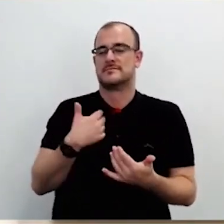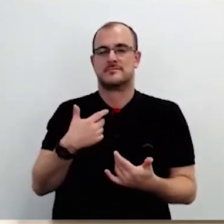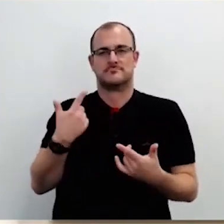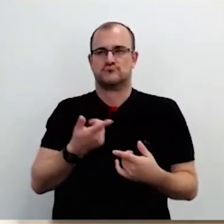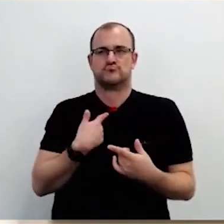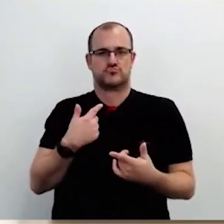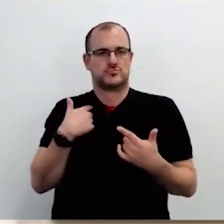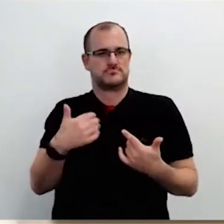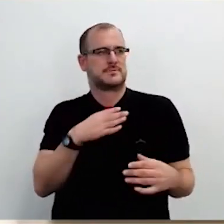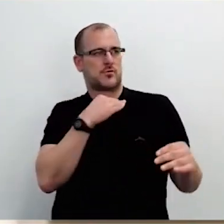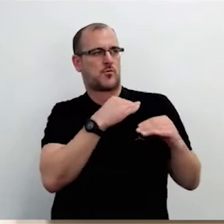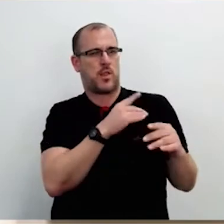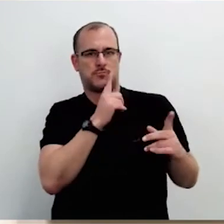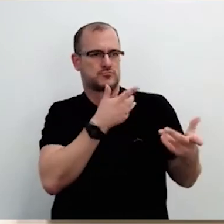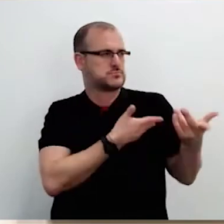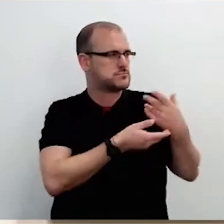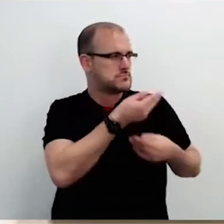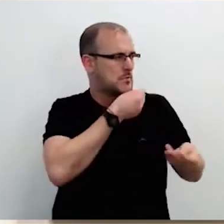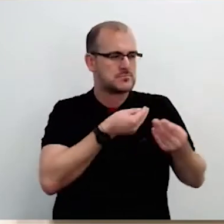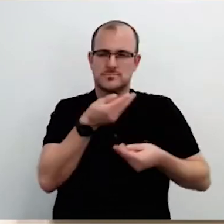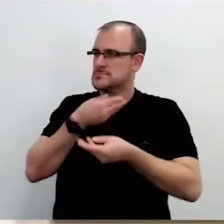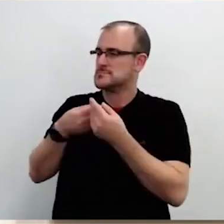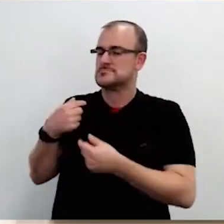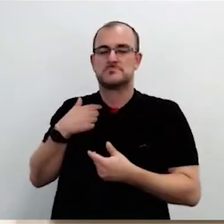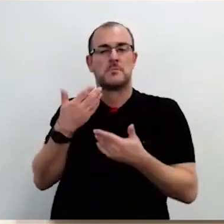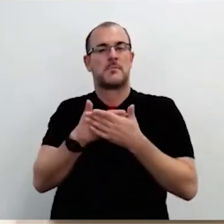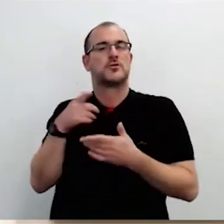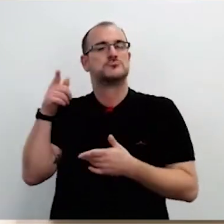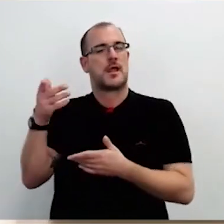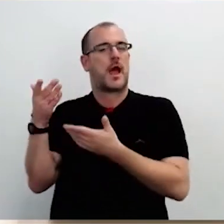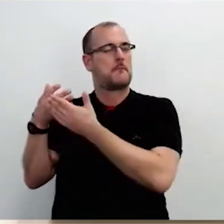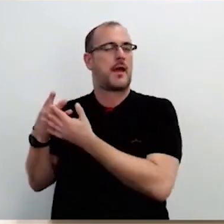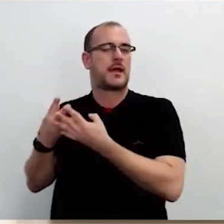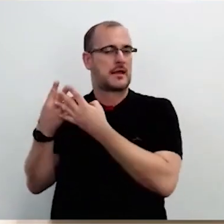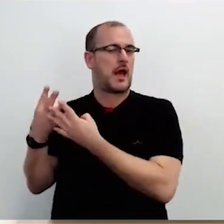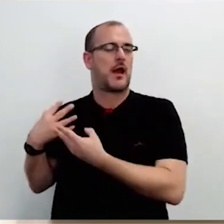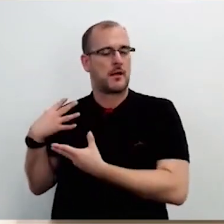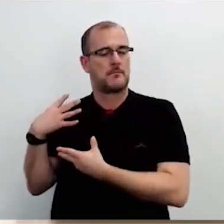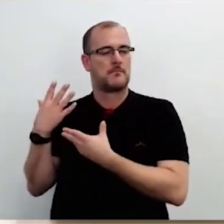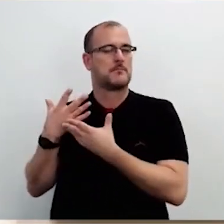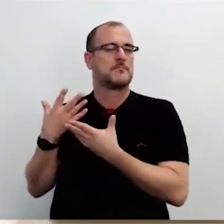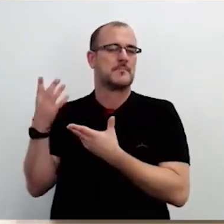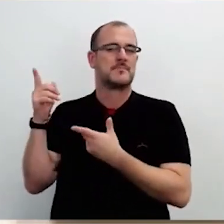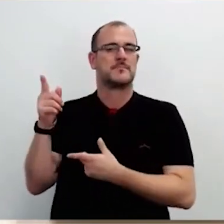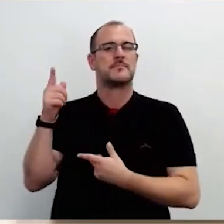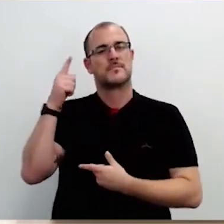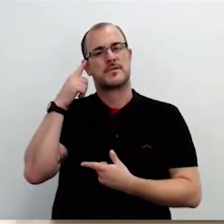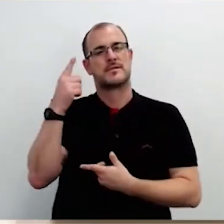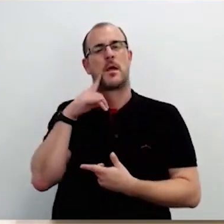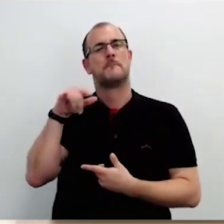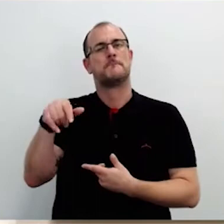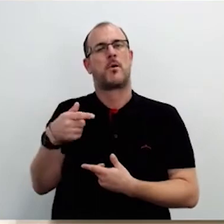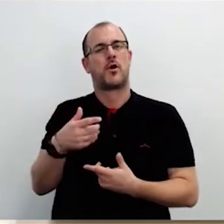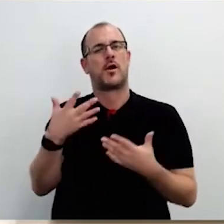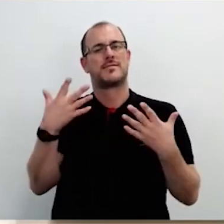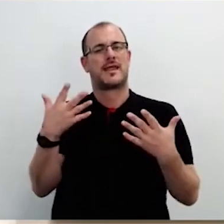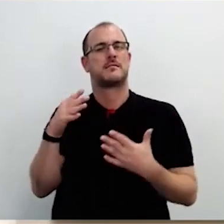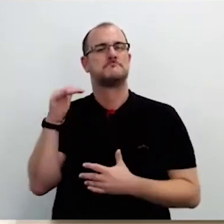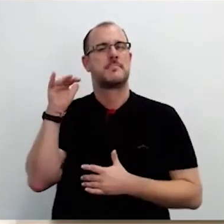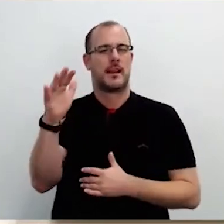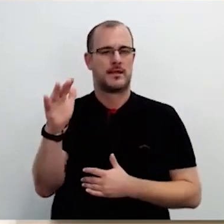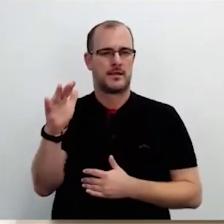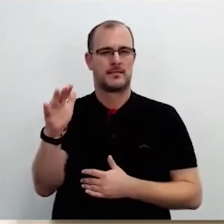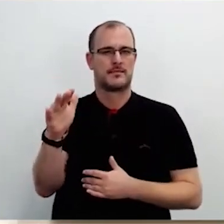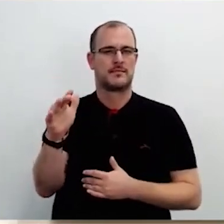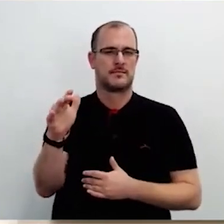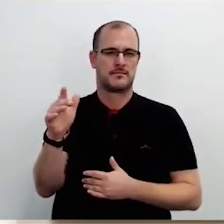man sich mit den Kollegen austauscht. Ich nehme mal ein Beispiel aus Amerika. Da ist ein ganz bewusstes, das nennt sich Project 10 Million,